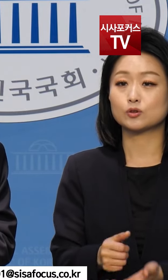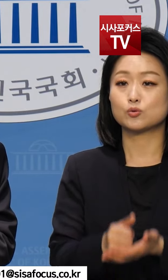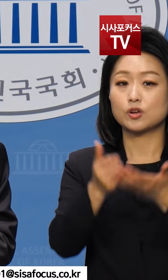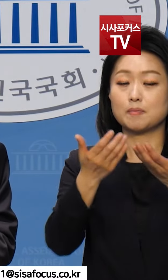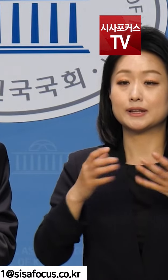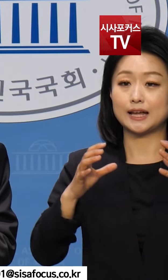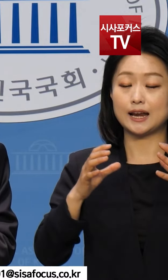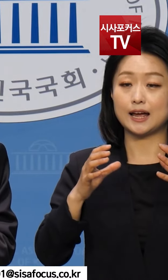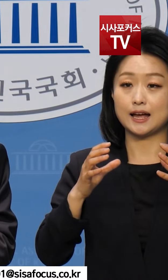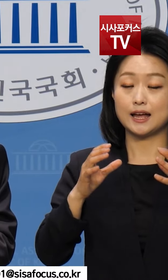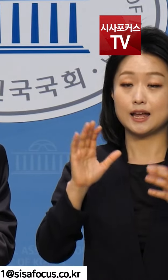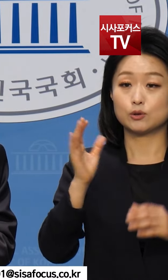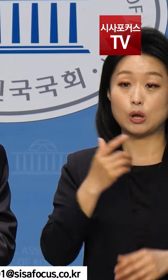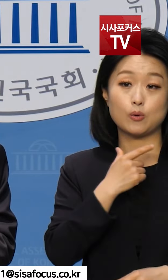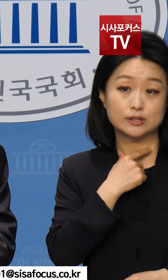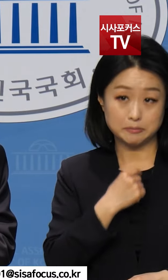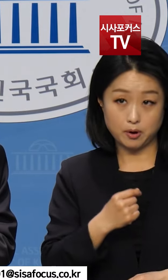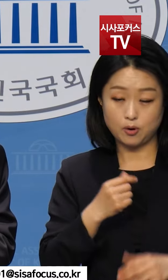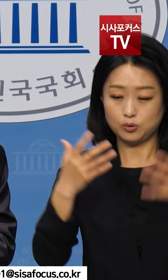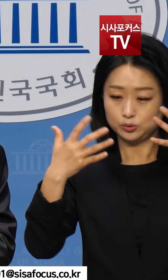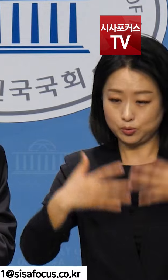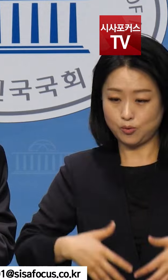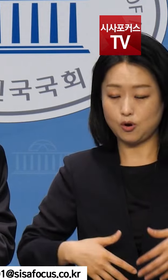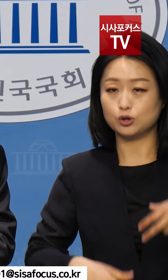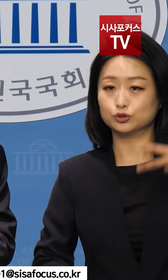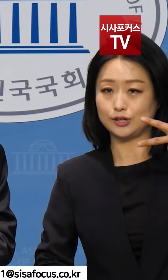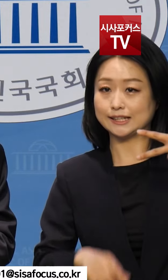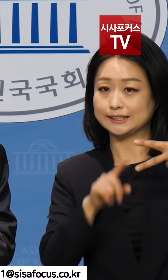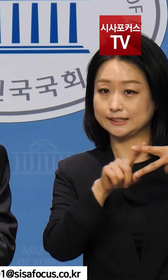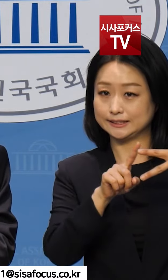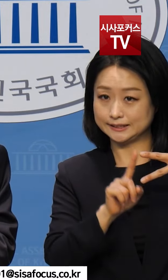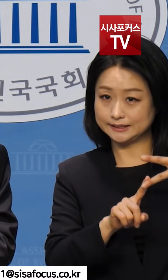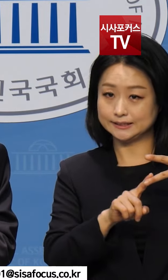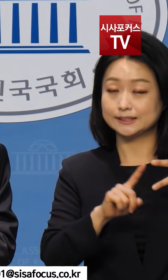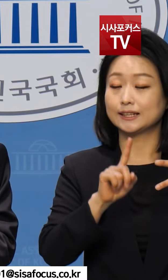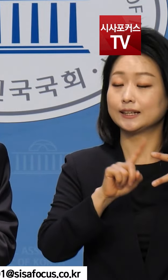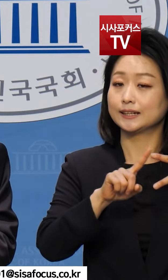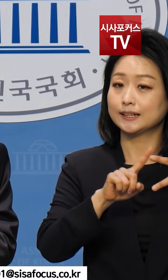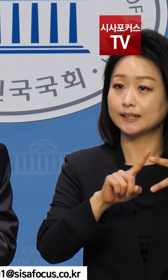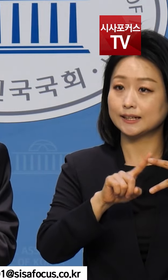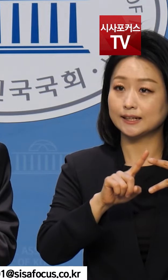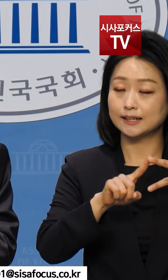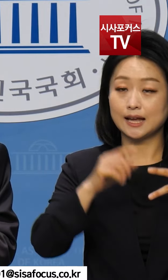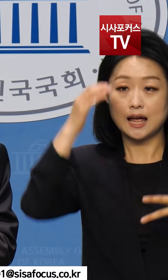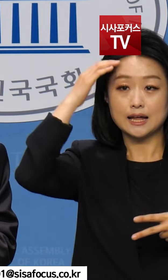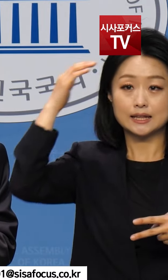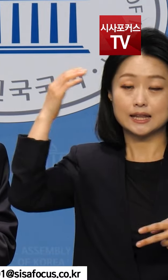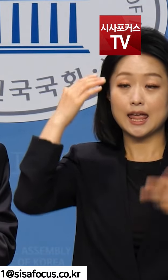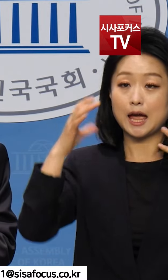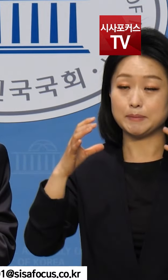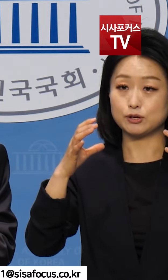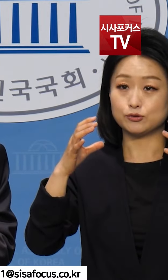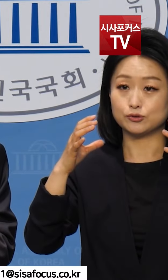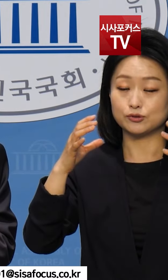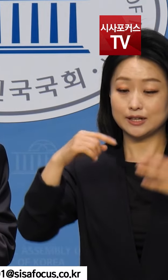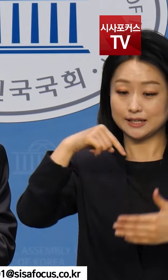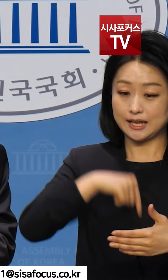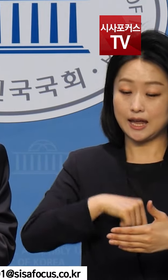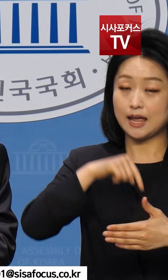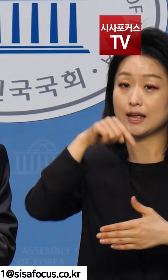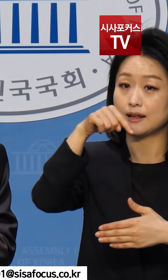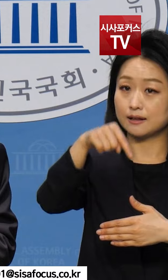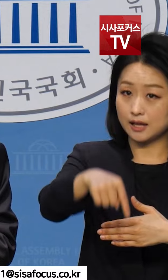존경받는 나라가 되려면 두 가지가 필요한데요. 하나는 대한민국이